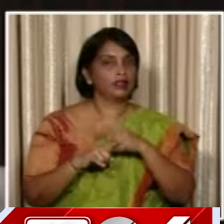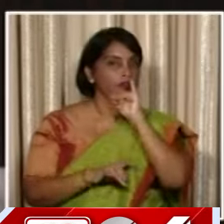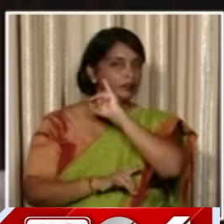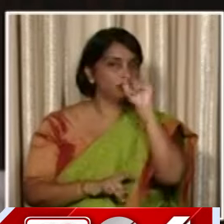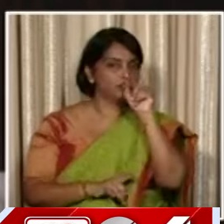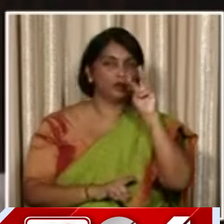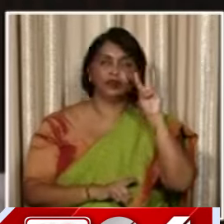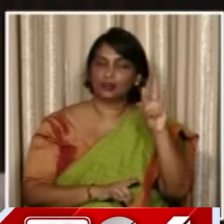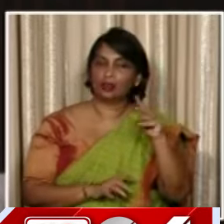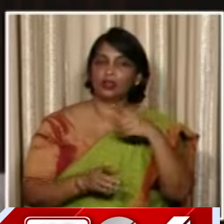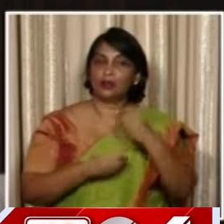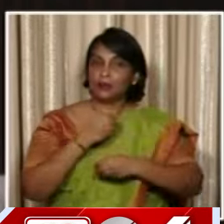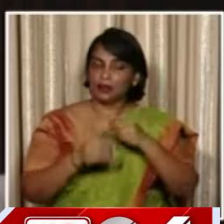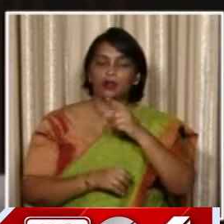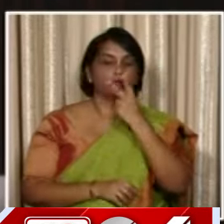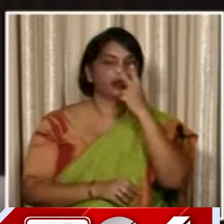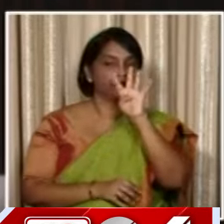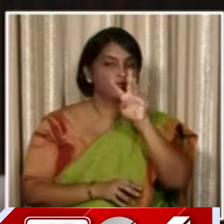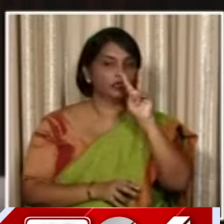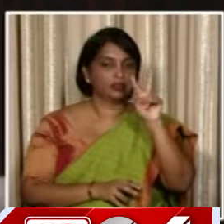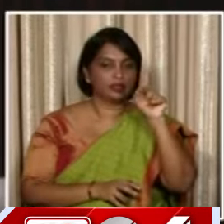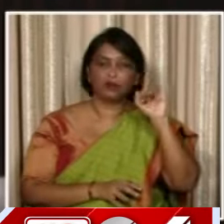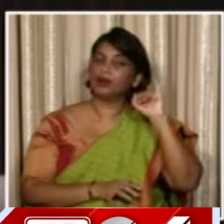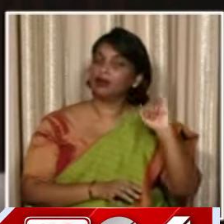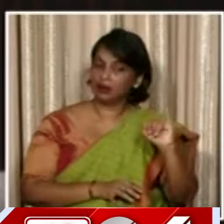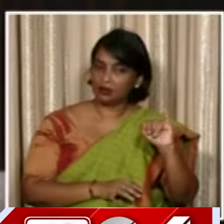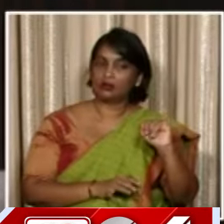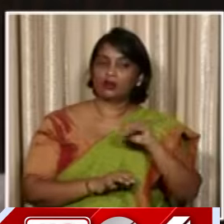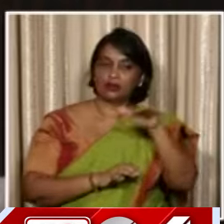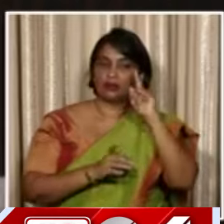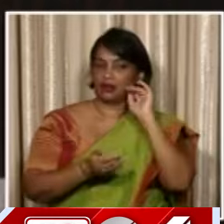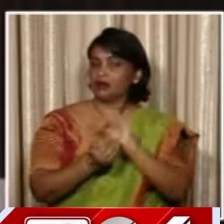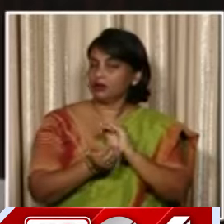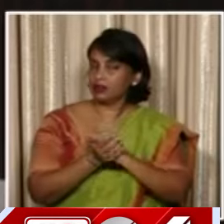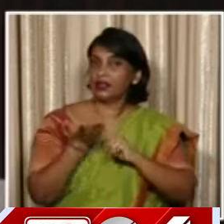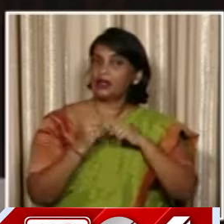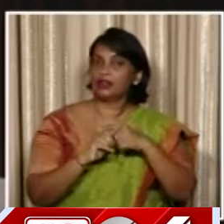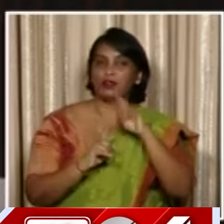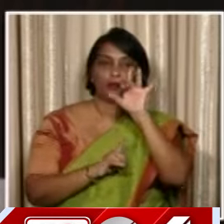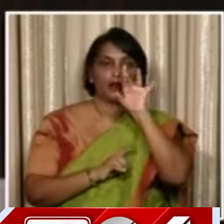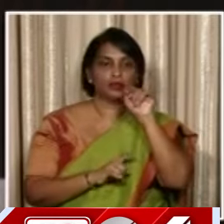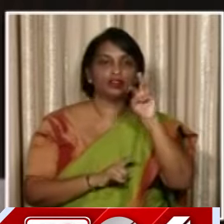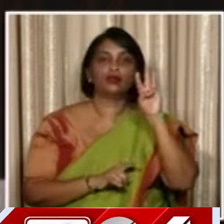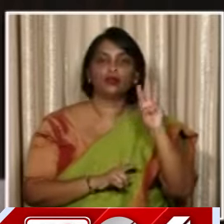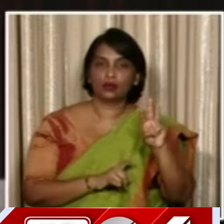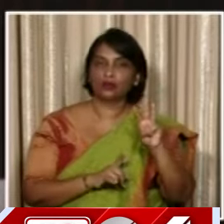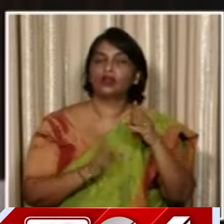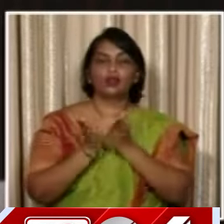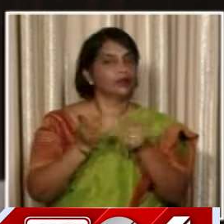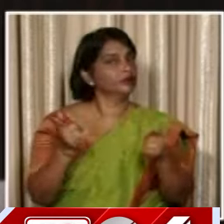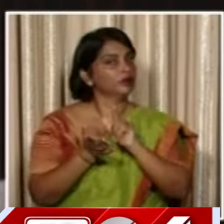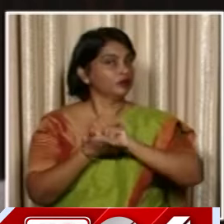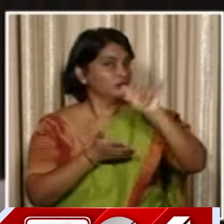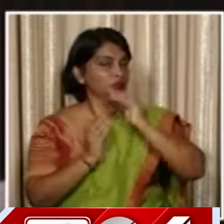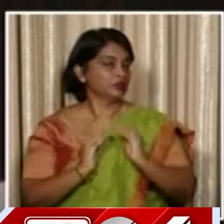116.3කින් නිෂ්පාදන බදු 142.6කින් සමාජ ආරක්ෂණ බදු 115.3කින් වරාහ